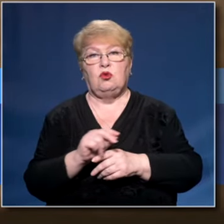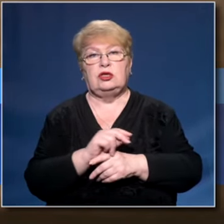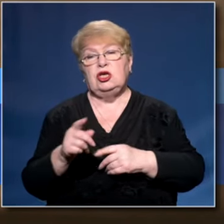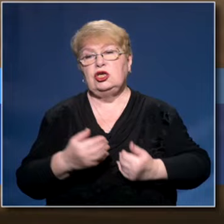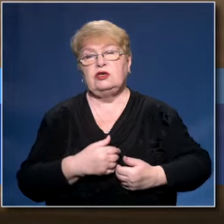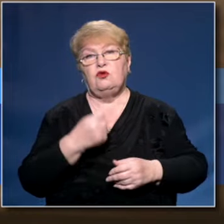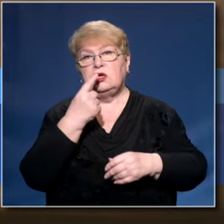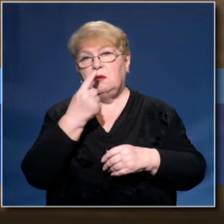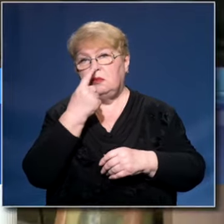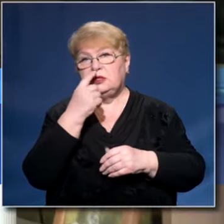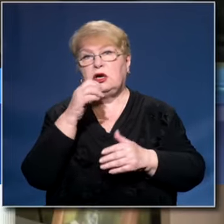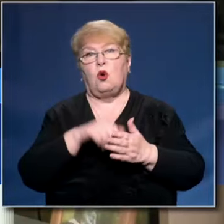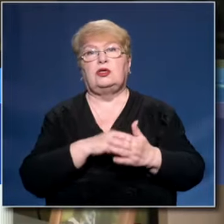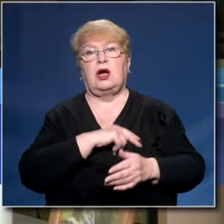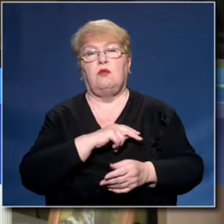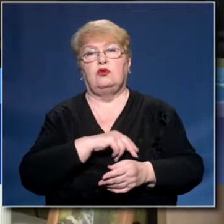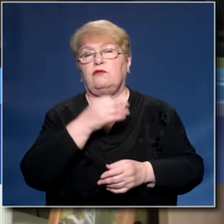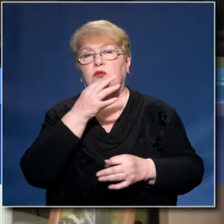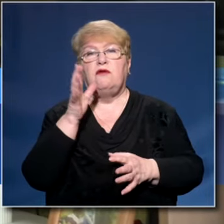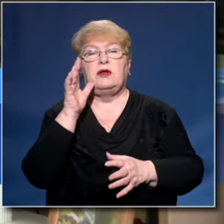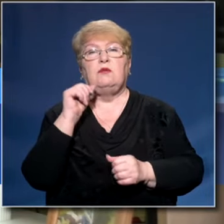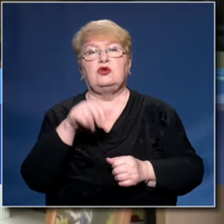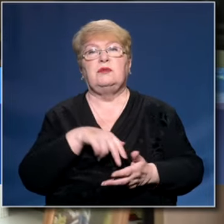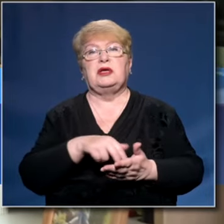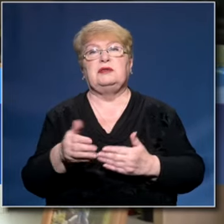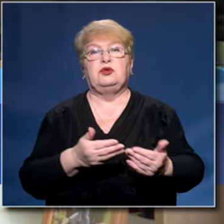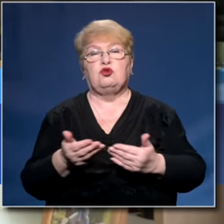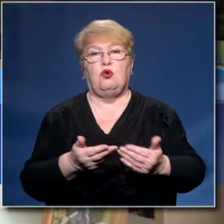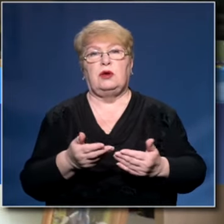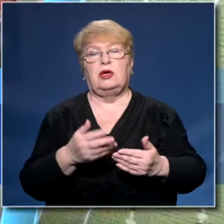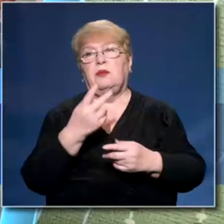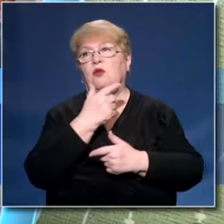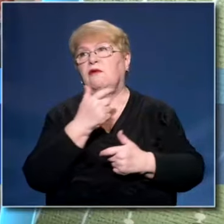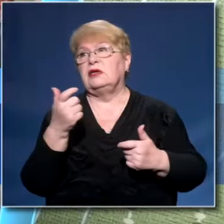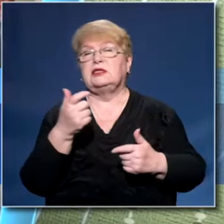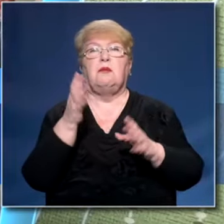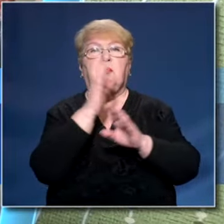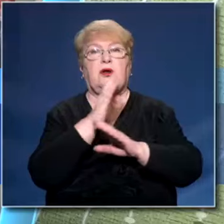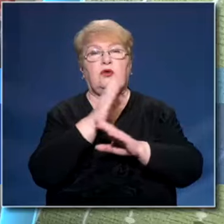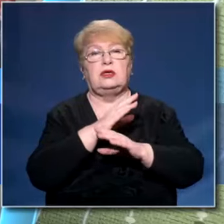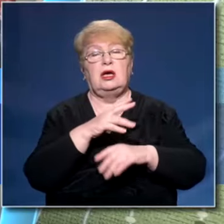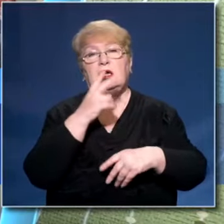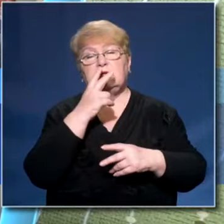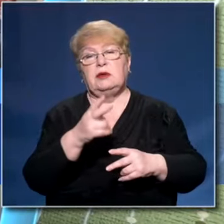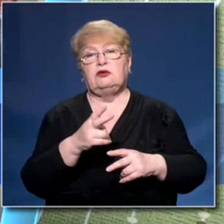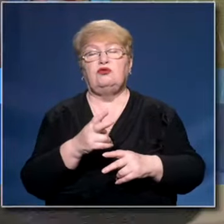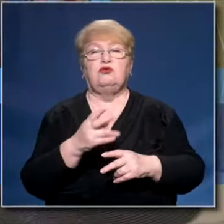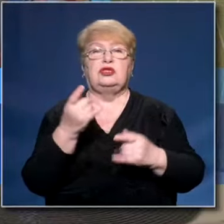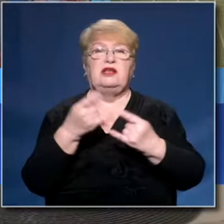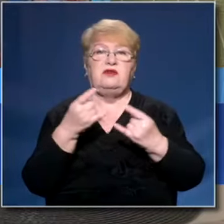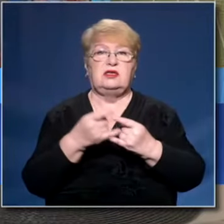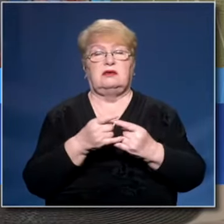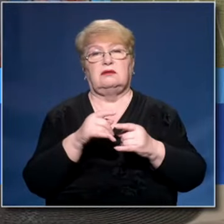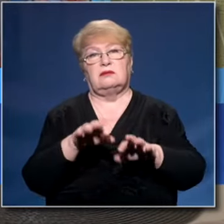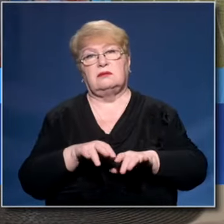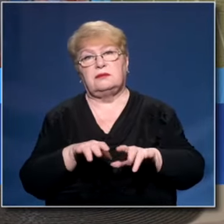новое жильё недалеко от работы в любое время года можно пройтись пешком и полюбоваться читаю смотрю телевизор сотрудники